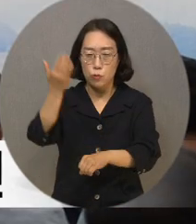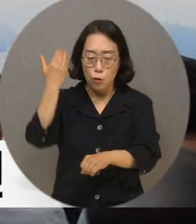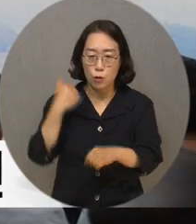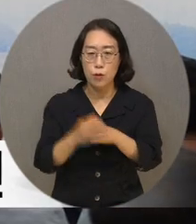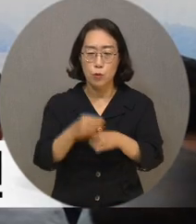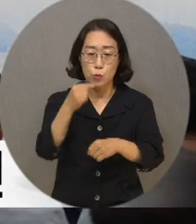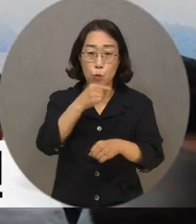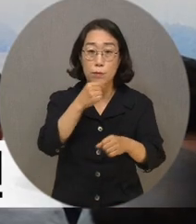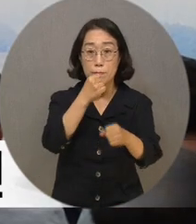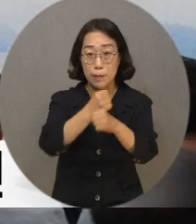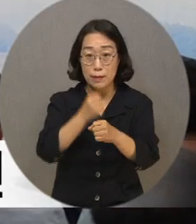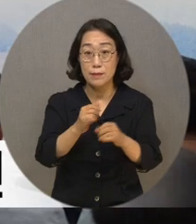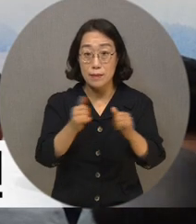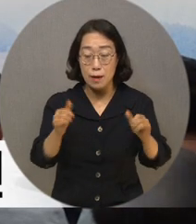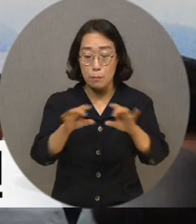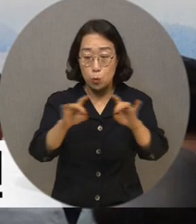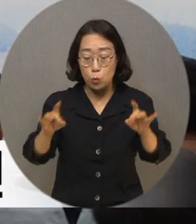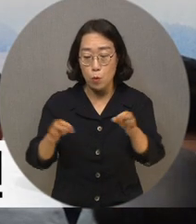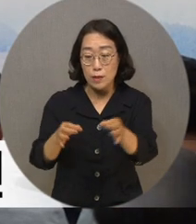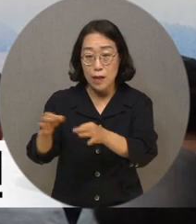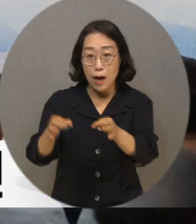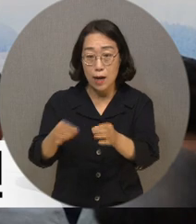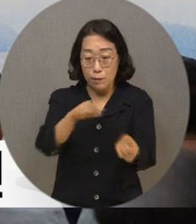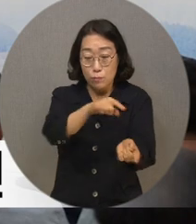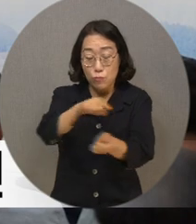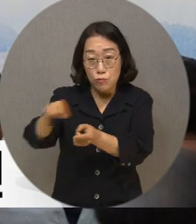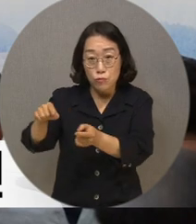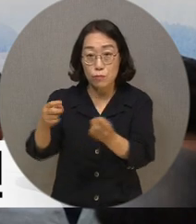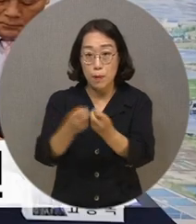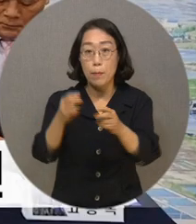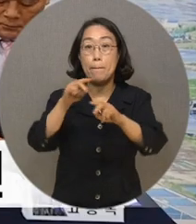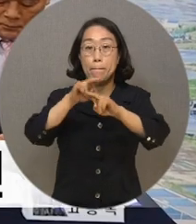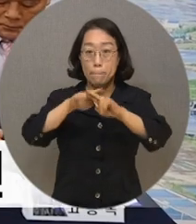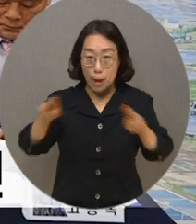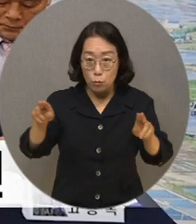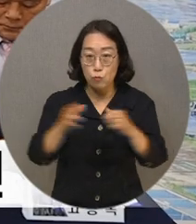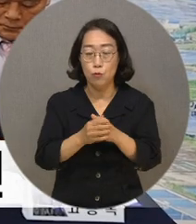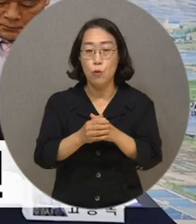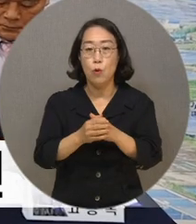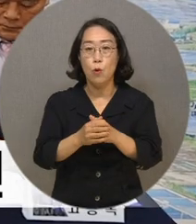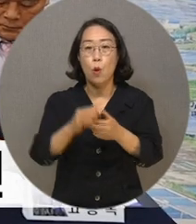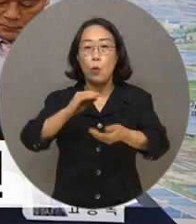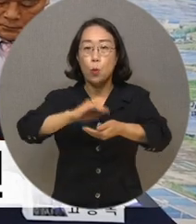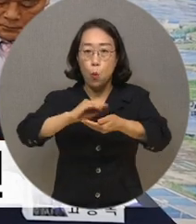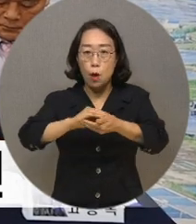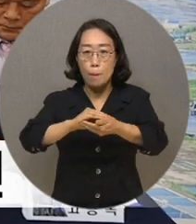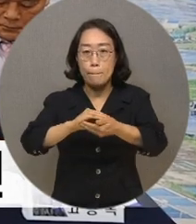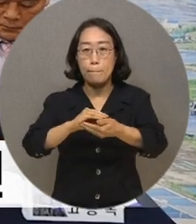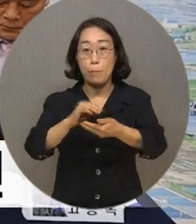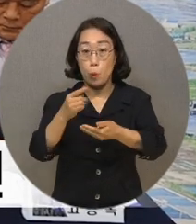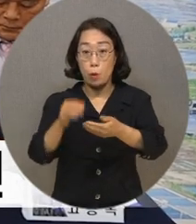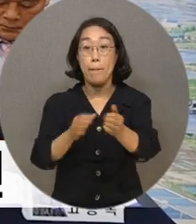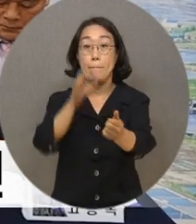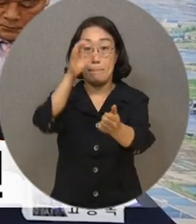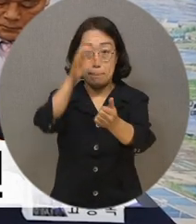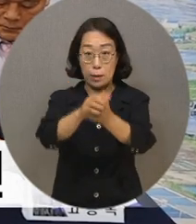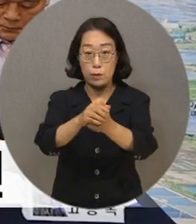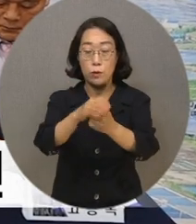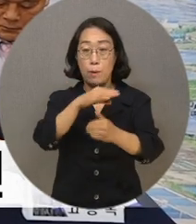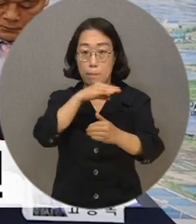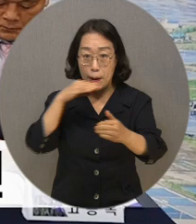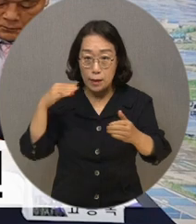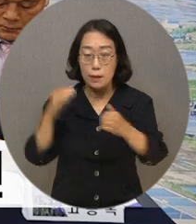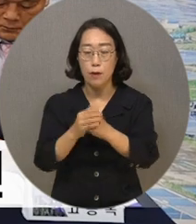천일염 생산자들과 일반 상인 간의 직접 거래 방식에서 벗어나 농협을 통한 위탁 판매로 체계적인 유통과